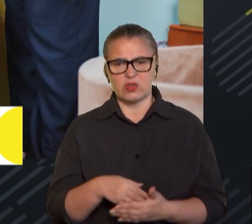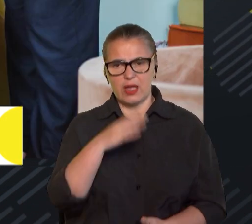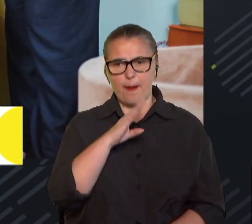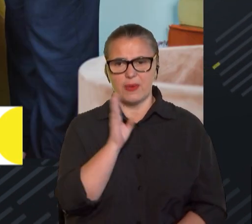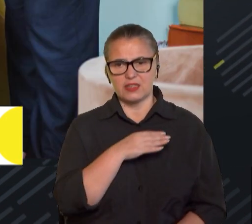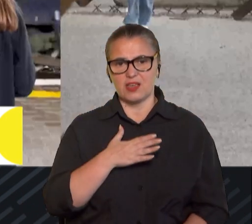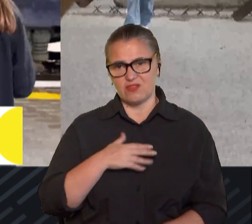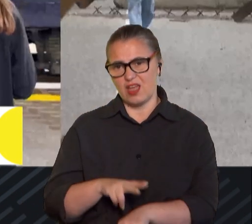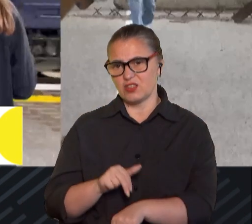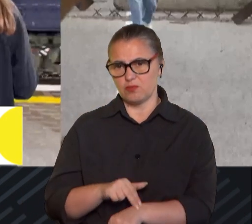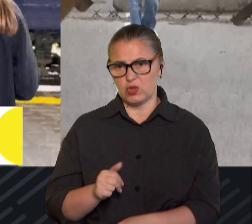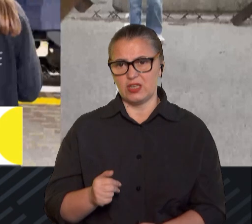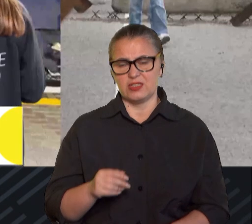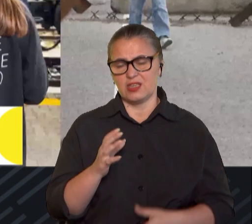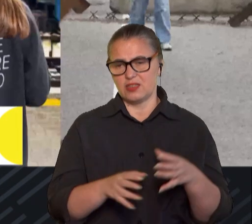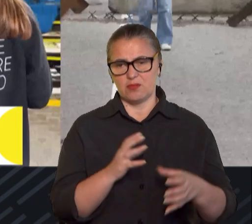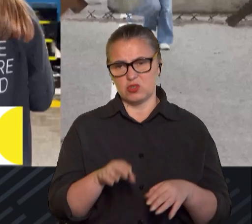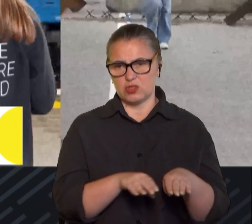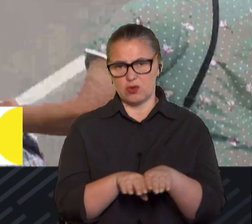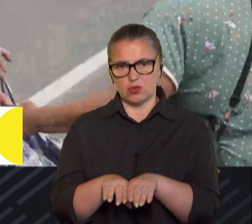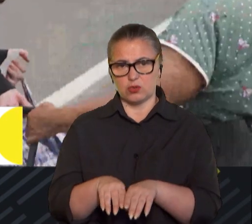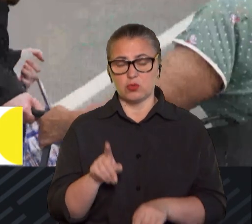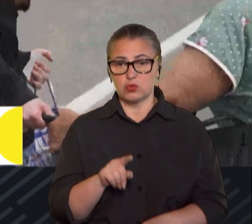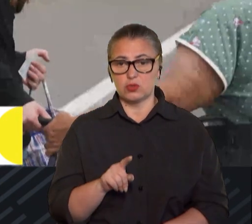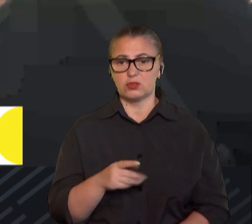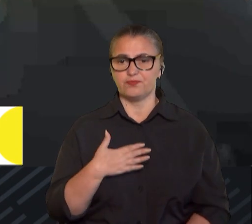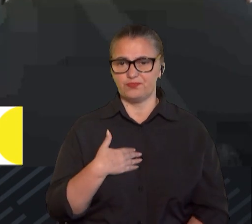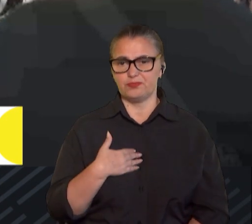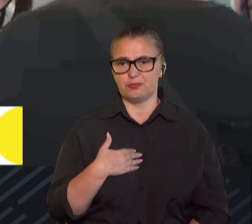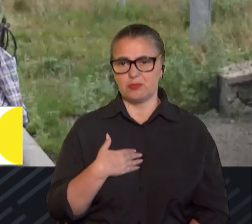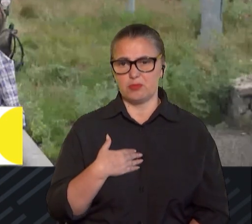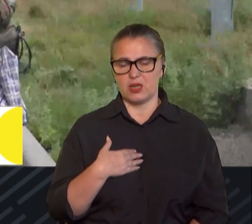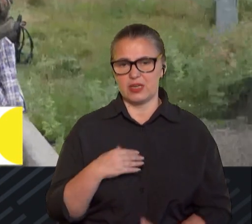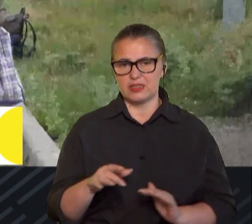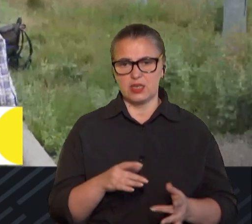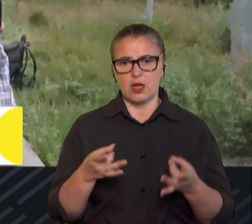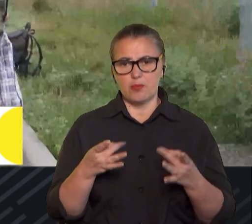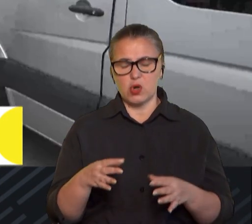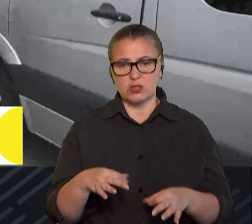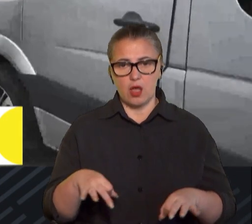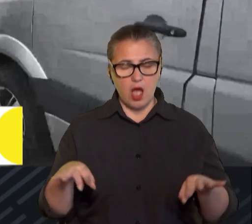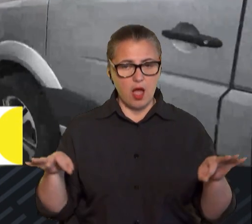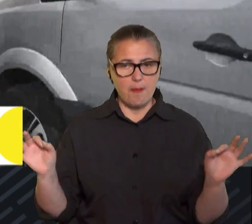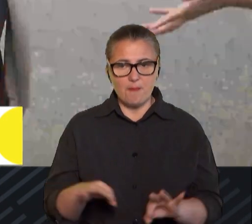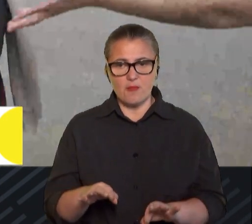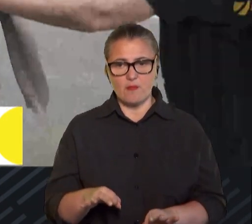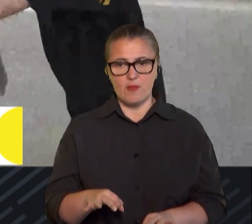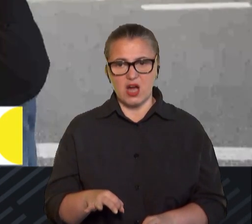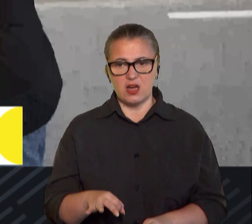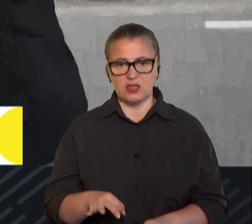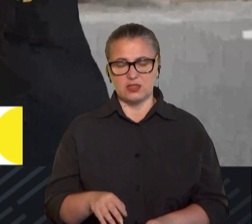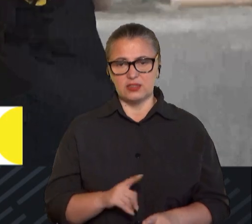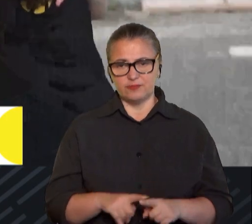наших правоохоронних органах та на міжнародному рівні. Тож тут ми діяли просто блискавично. Я маю на